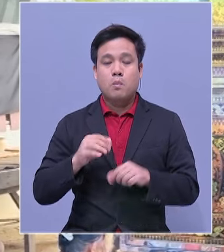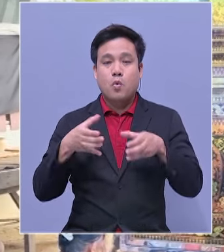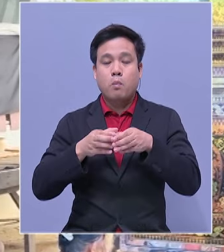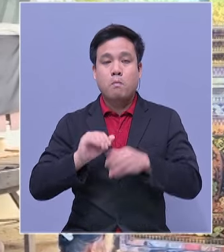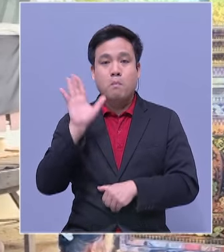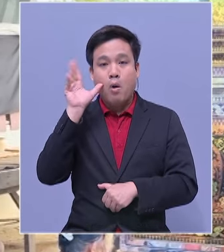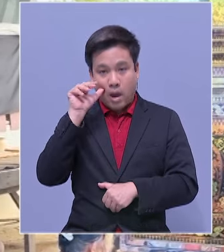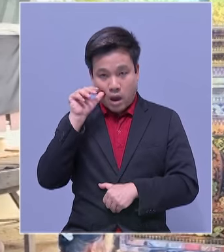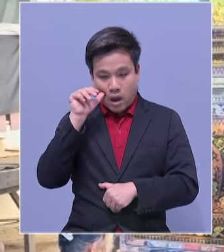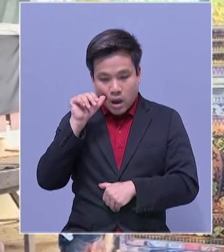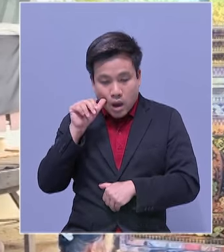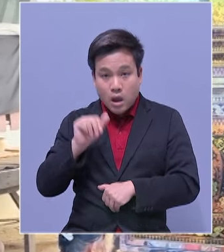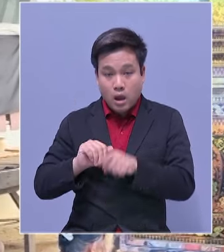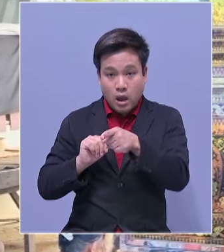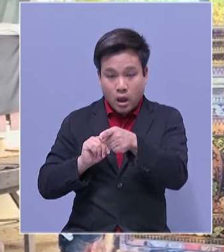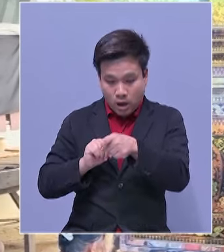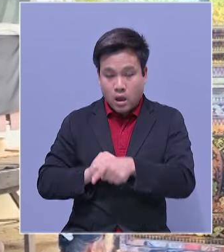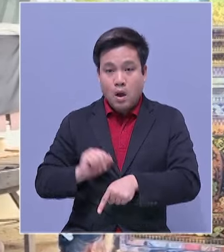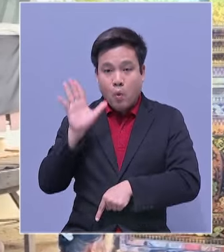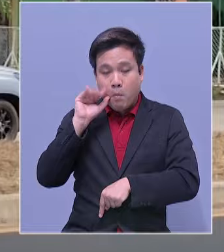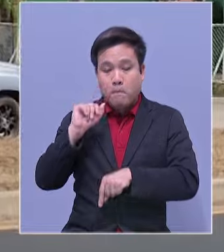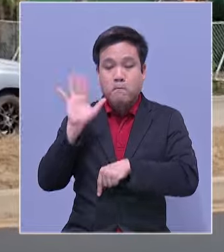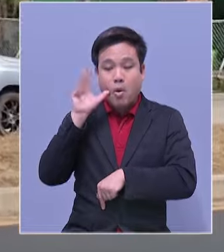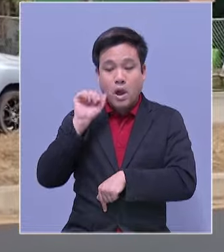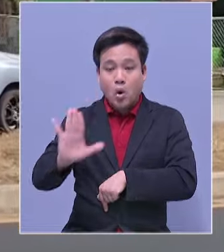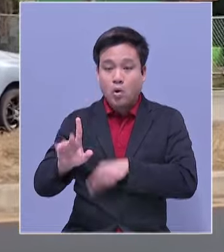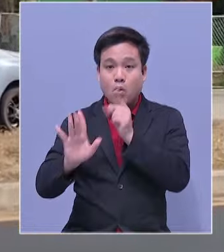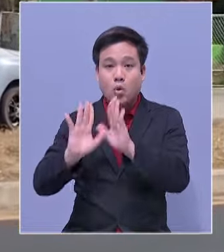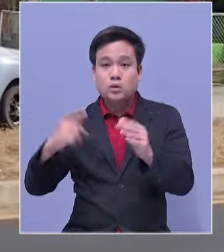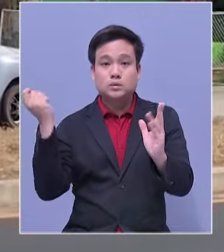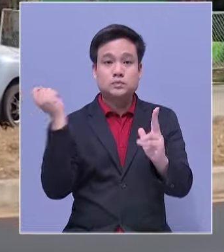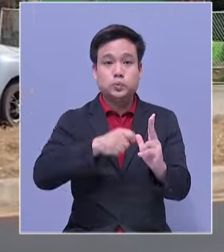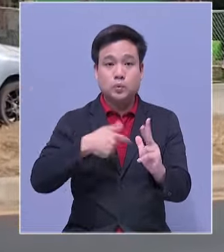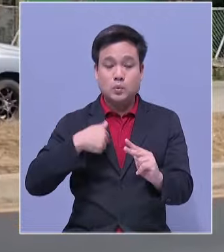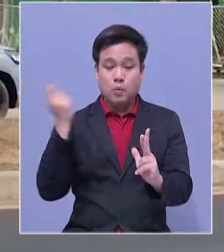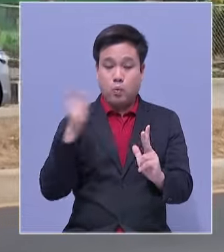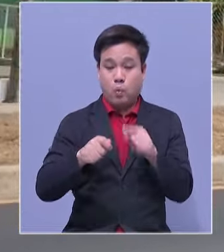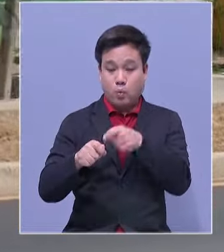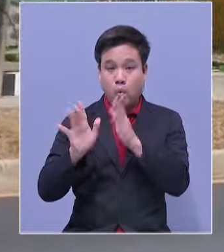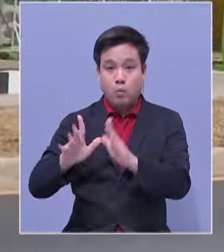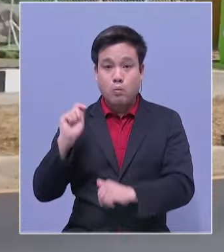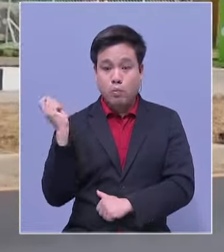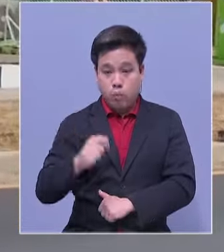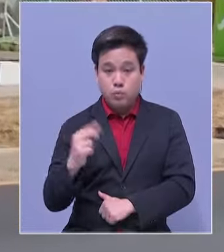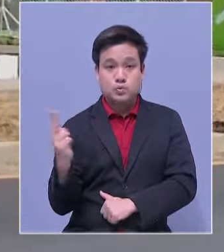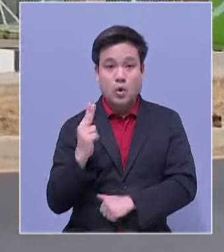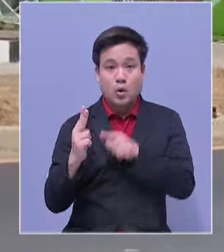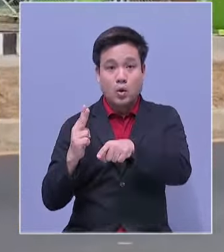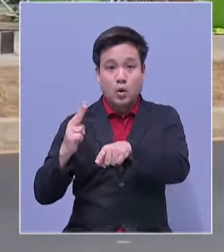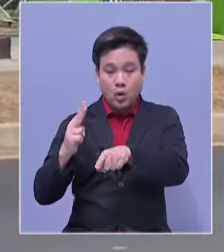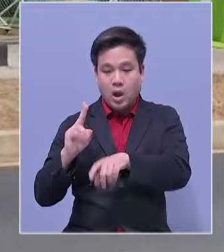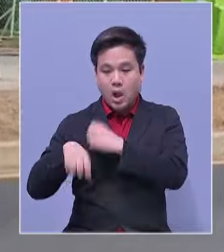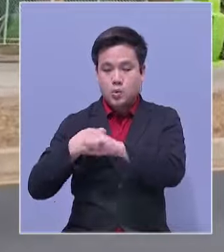นำตัวนพีรพัฒคนก่อเหตุอายุ 15ปีซึ่งเป็นคนขี่มอเตอร์ไซค์แล้วก็นายนิรันดร์อายุ 15ปีเหมือน